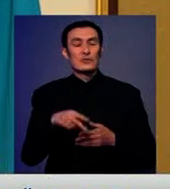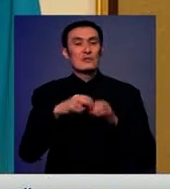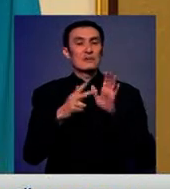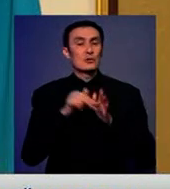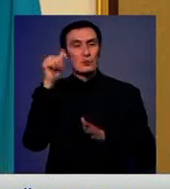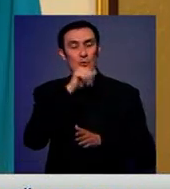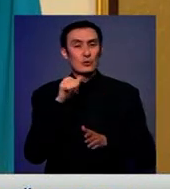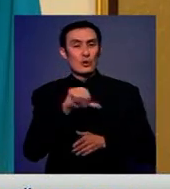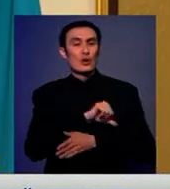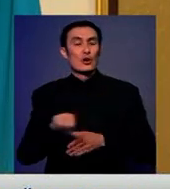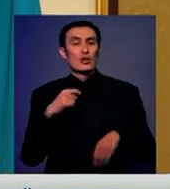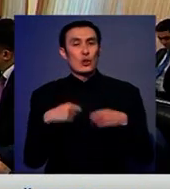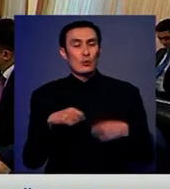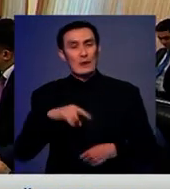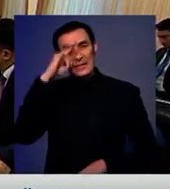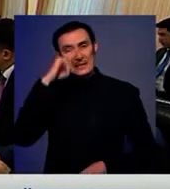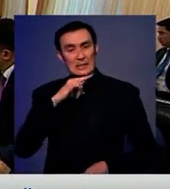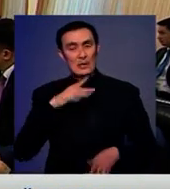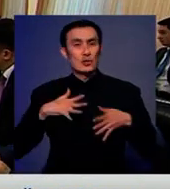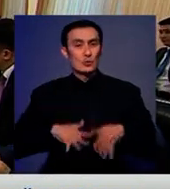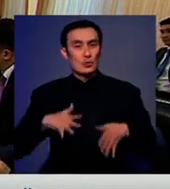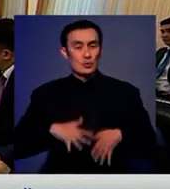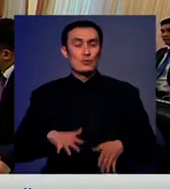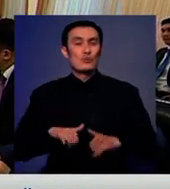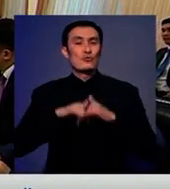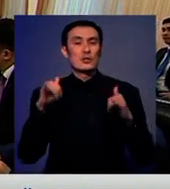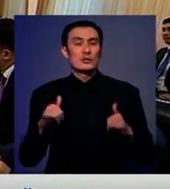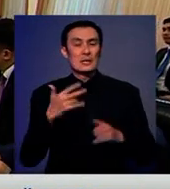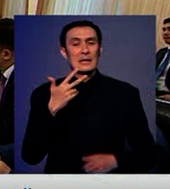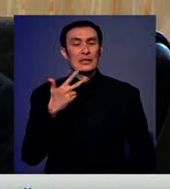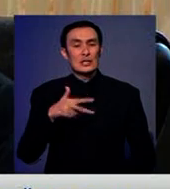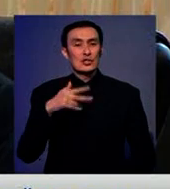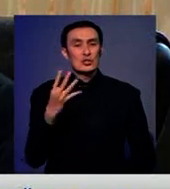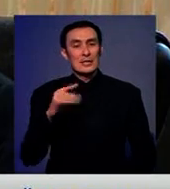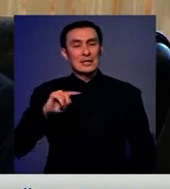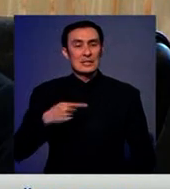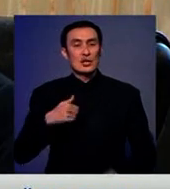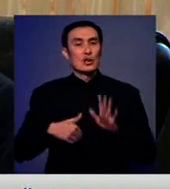год внешнеторговый оборот между Казахстаном и Грузией увеличился на